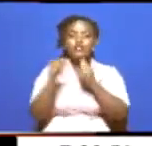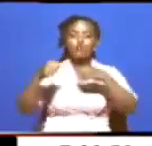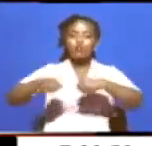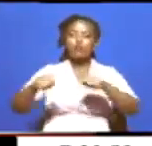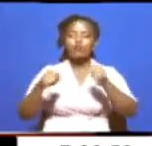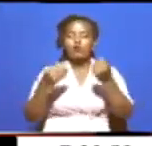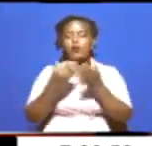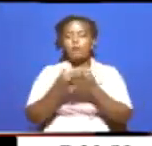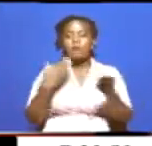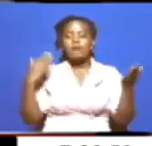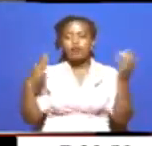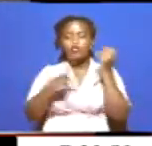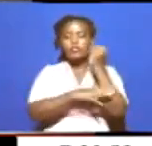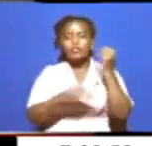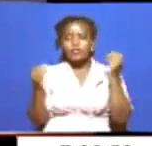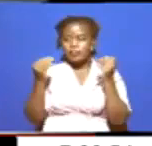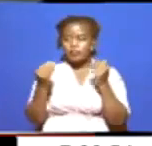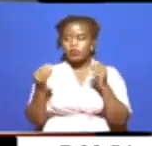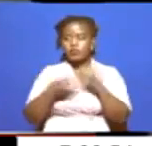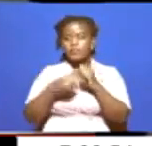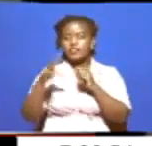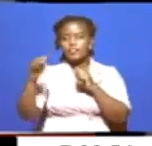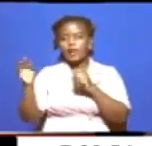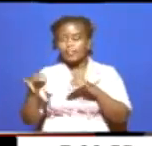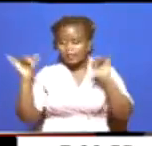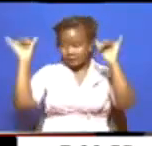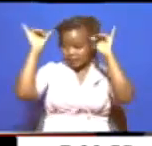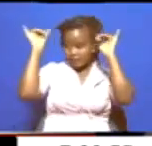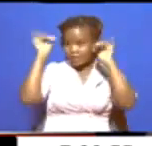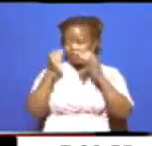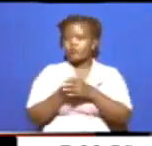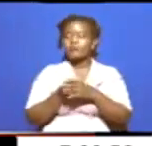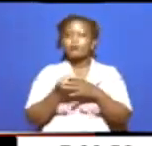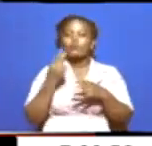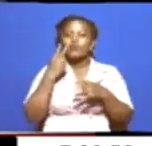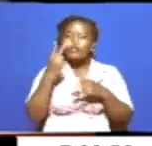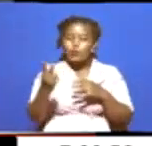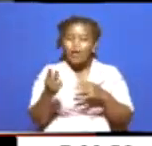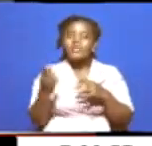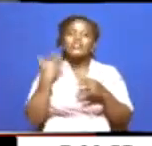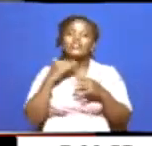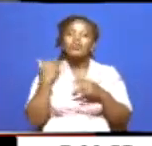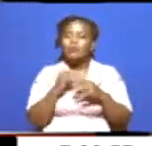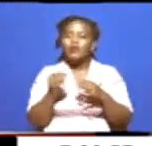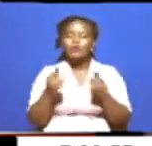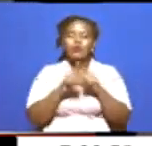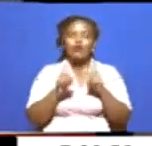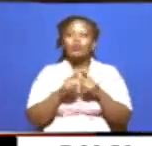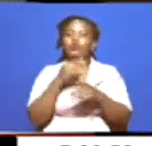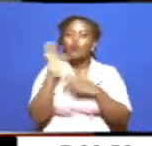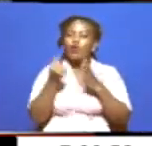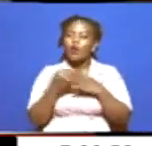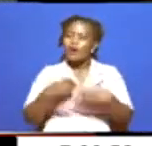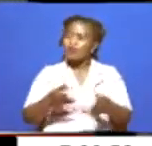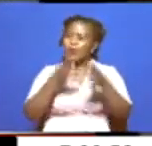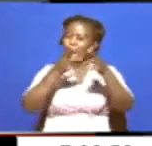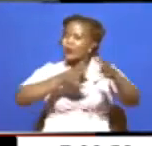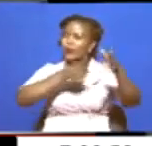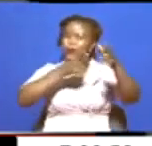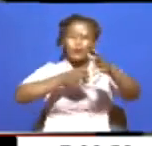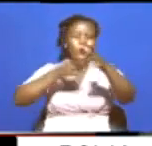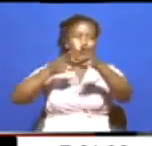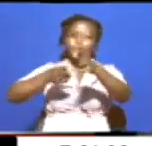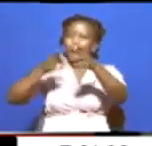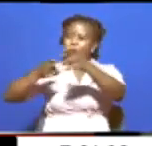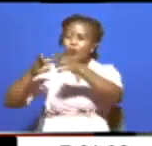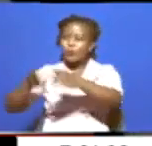600. Close to 200 bandits, all of them armed and spraying people with bullets in our center, spraying everything, shops,